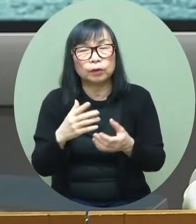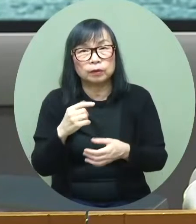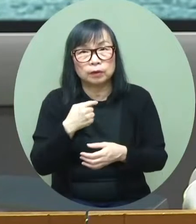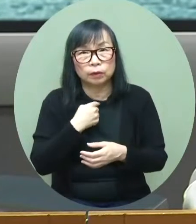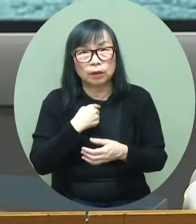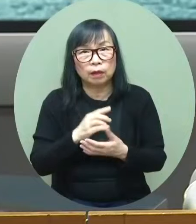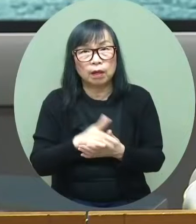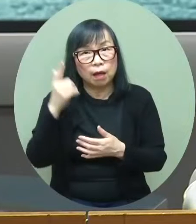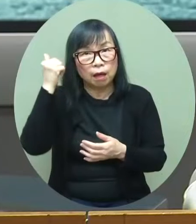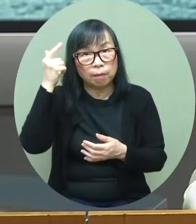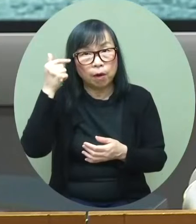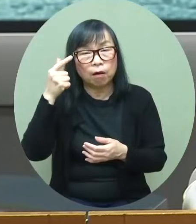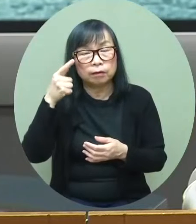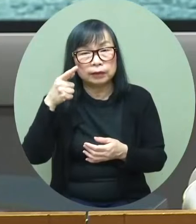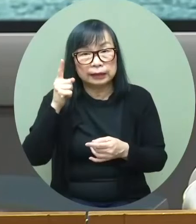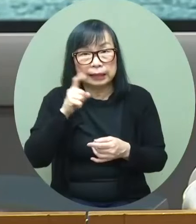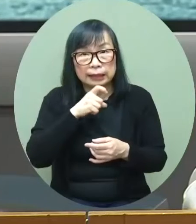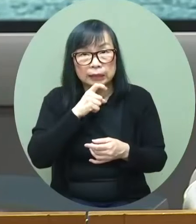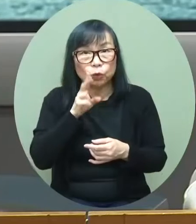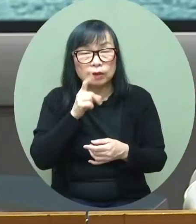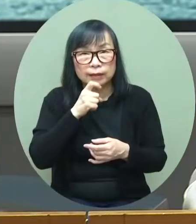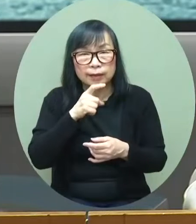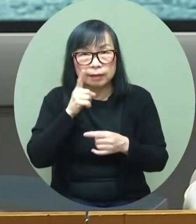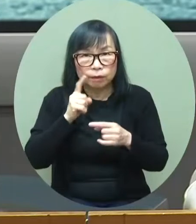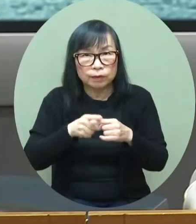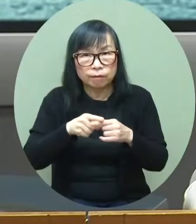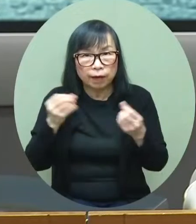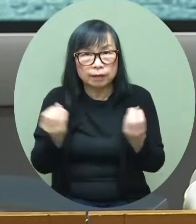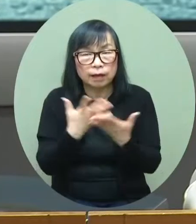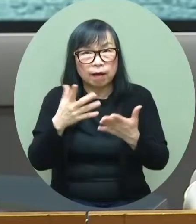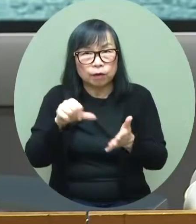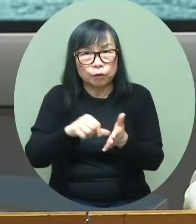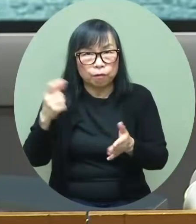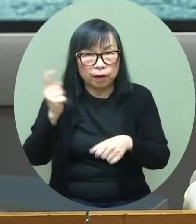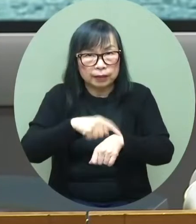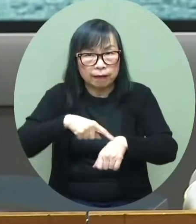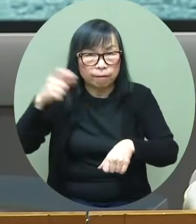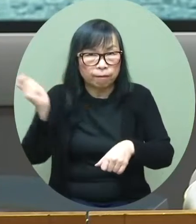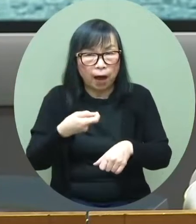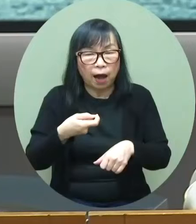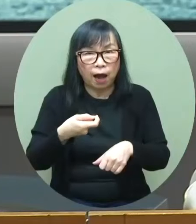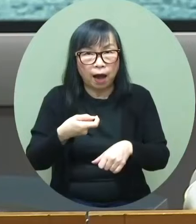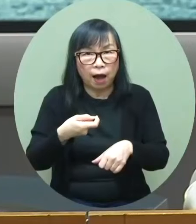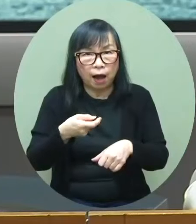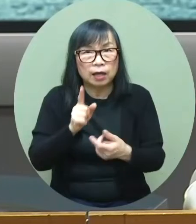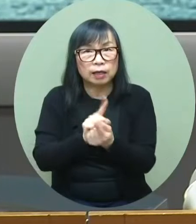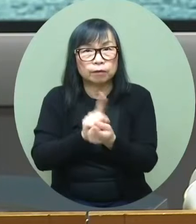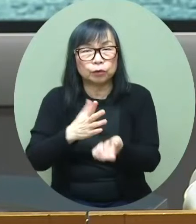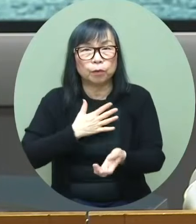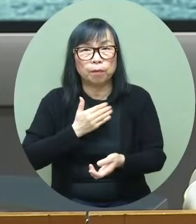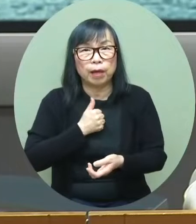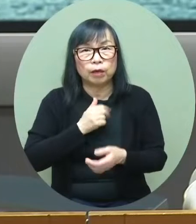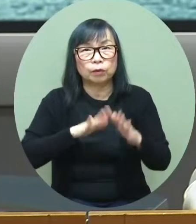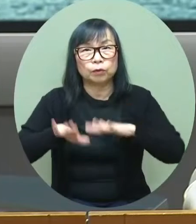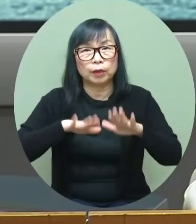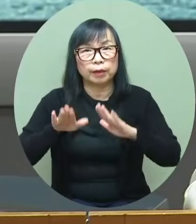喺呢個希望喺即係真係有事發生嘅時候咧，喺最快嘅時間咧就可以做應付同埋準備咯、處理